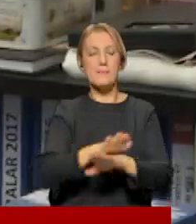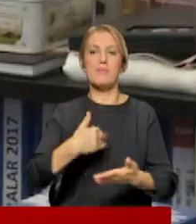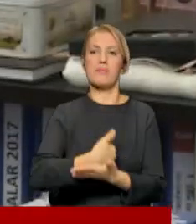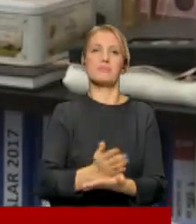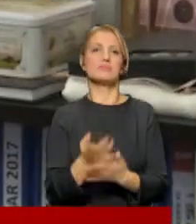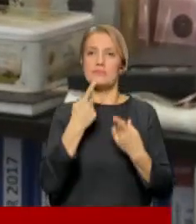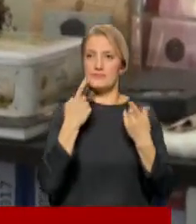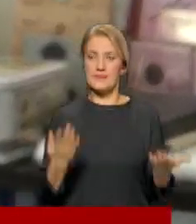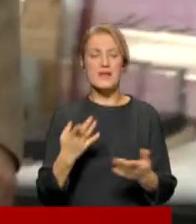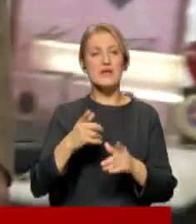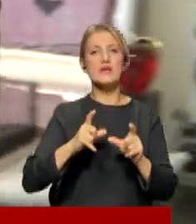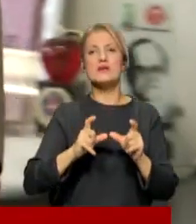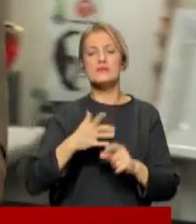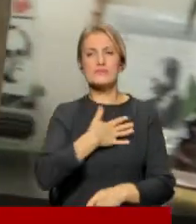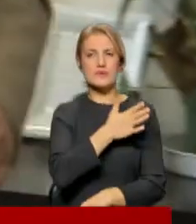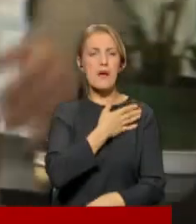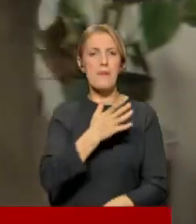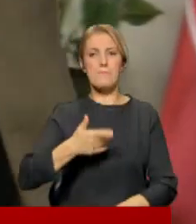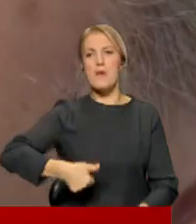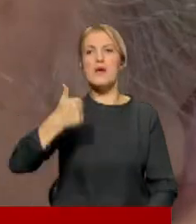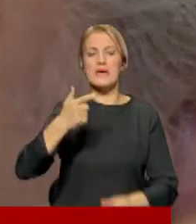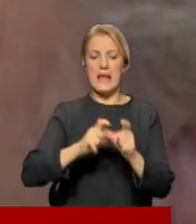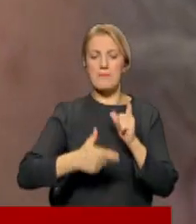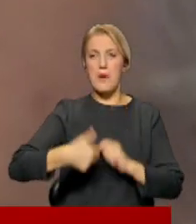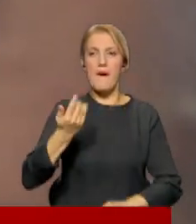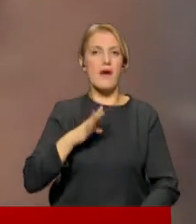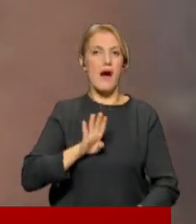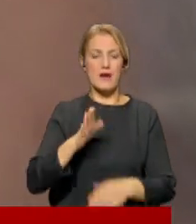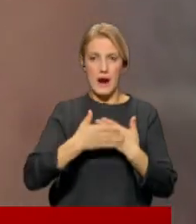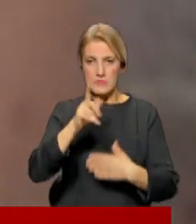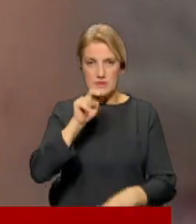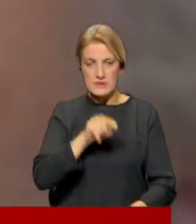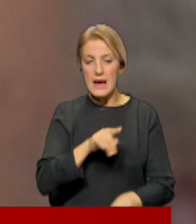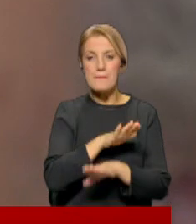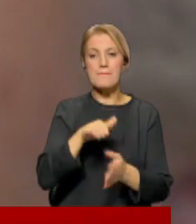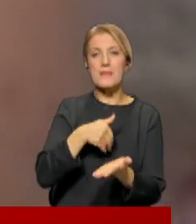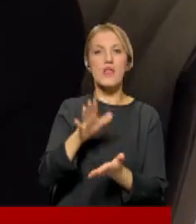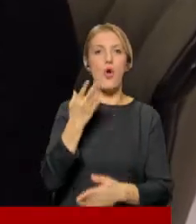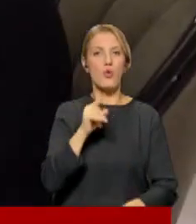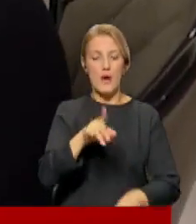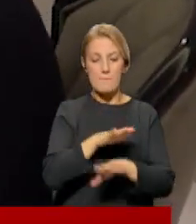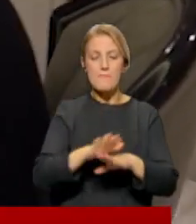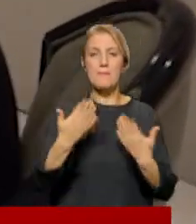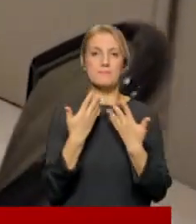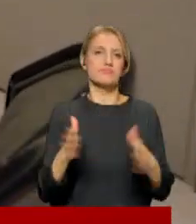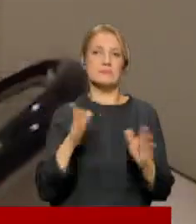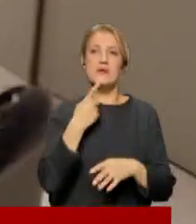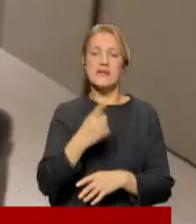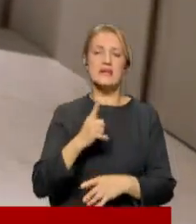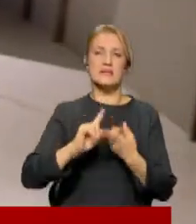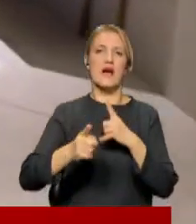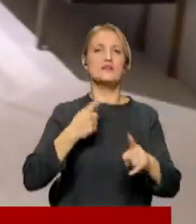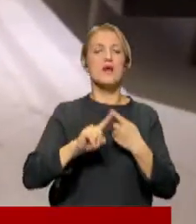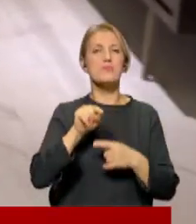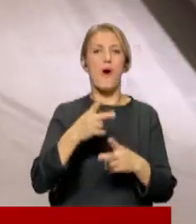dağılır CHP Genel Başkan kuşoğlu'nun Kılıçdaroğlu'nun adaylığı altılı masada reddedilirse masa dağılır sözleri siyaseti